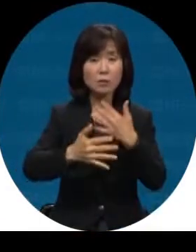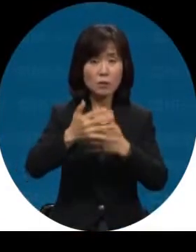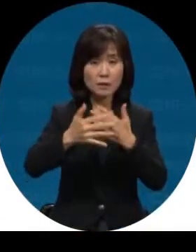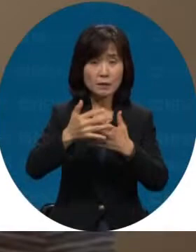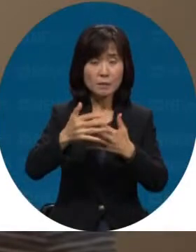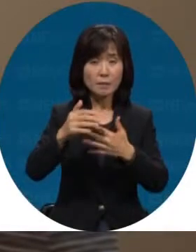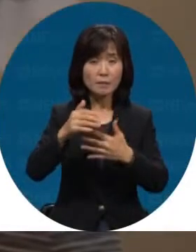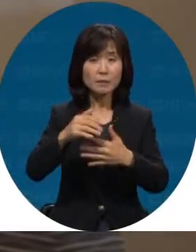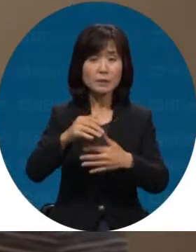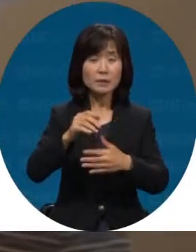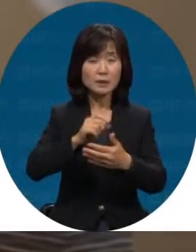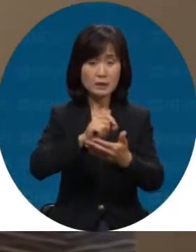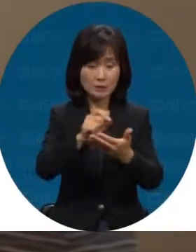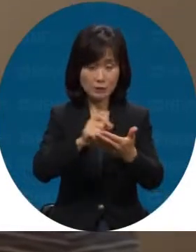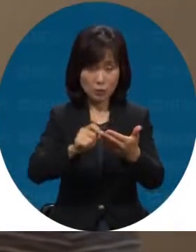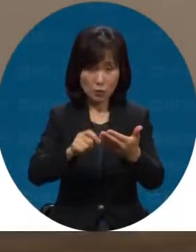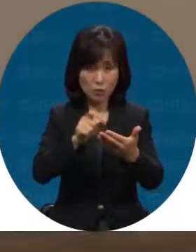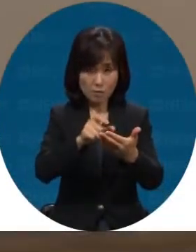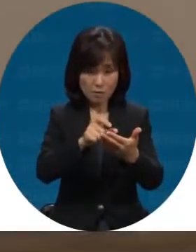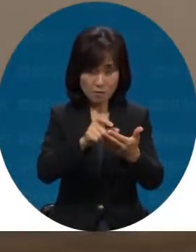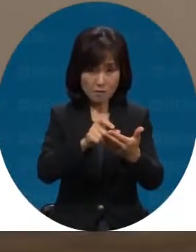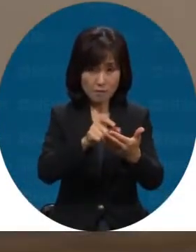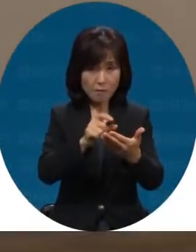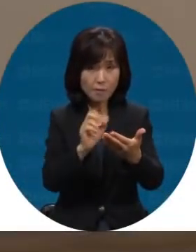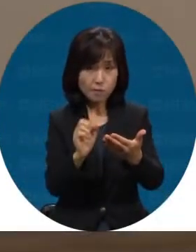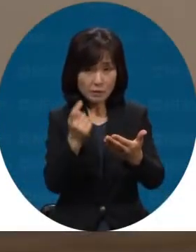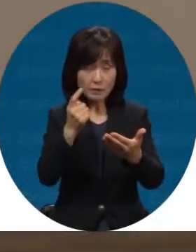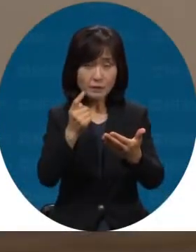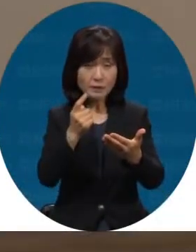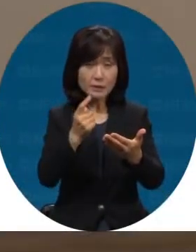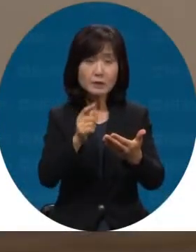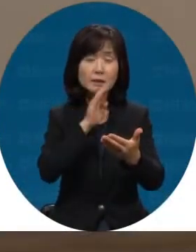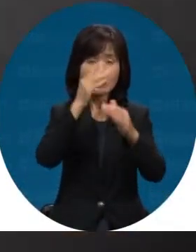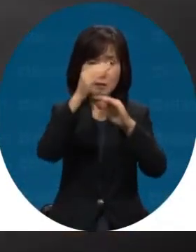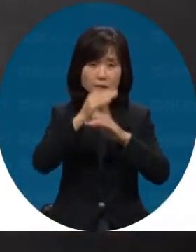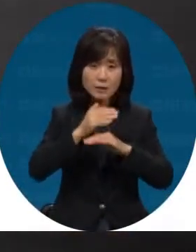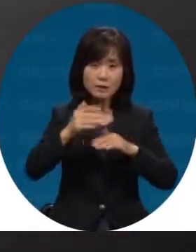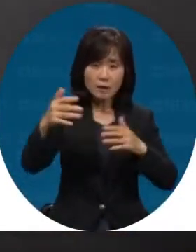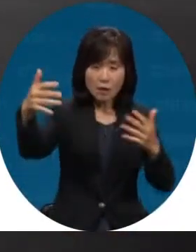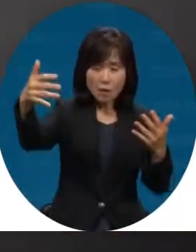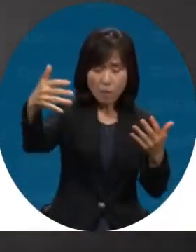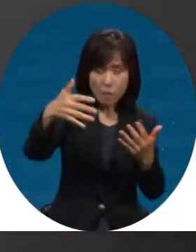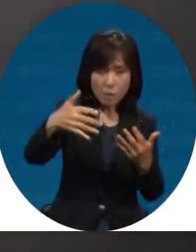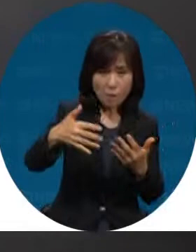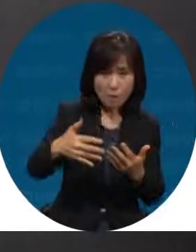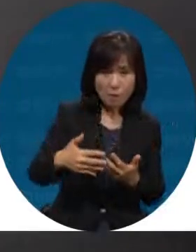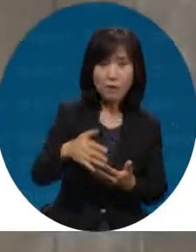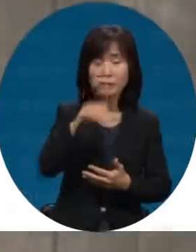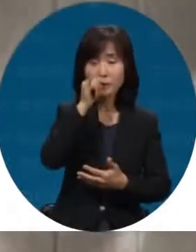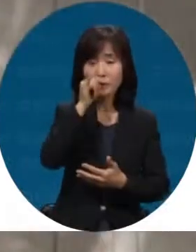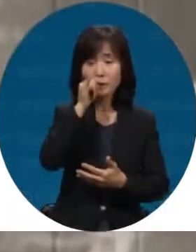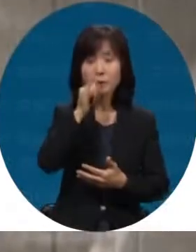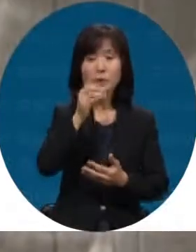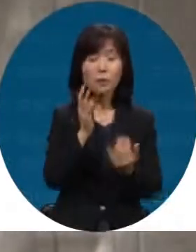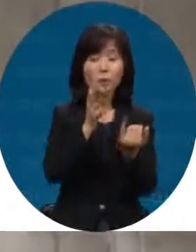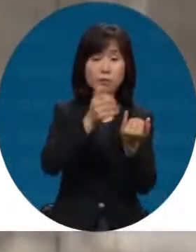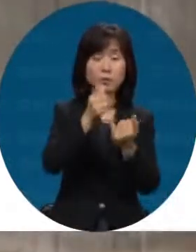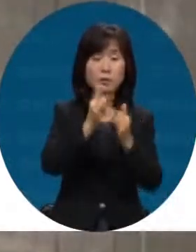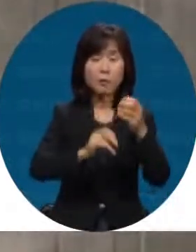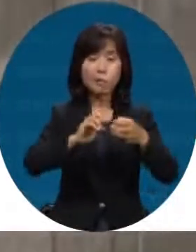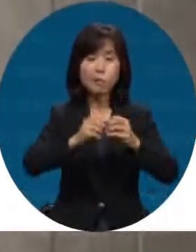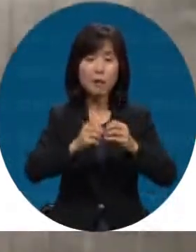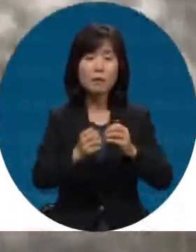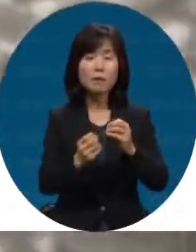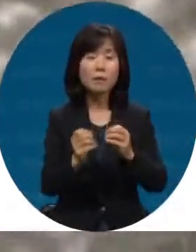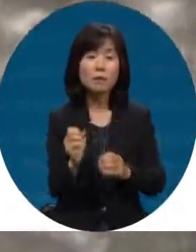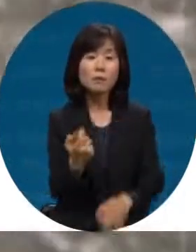삼아 흩어진 진실을 모아갑니다. 이 과정에서 위안부 역사 왜곡이 어떻게 발생했는지, 일본